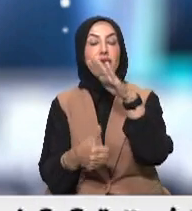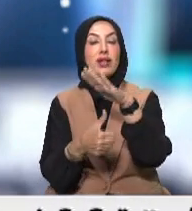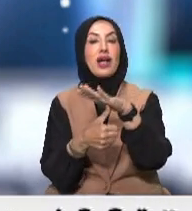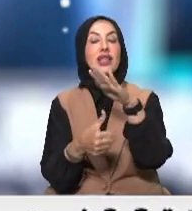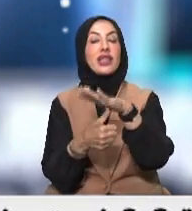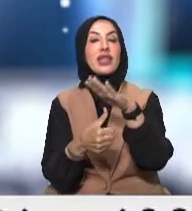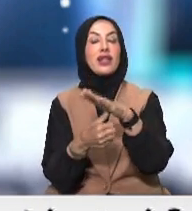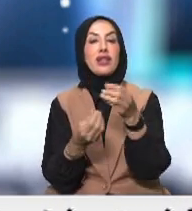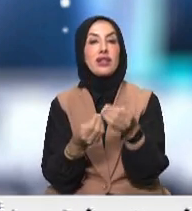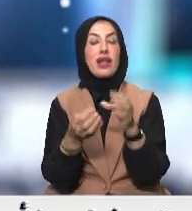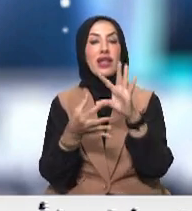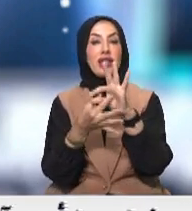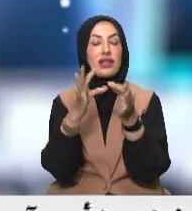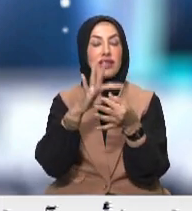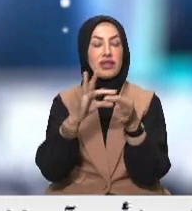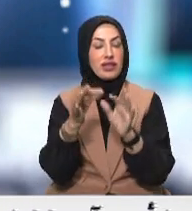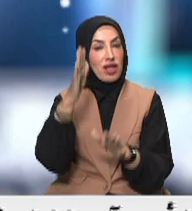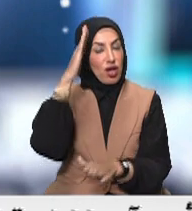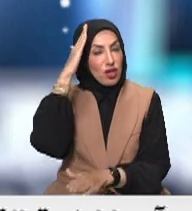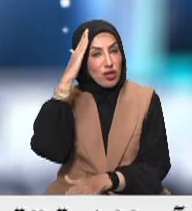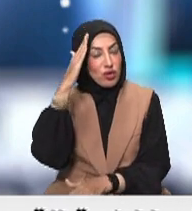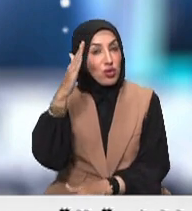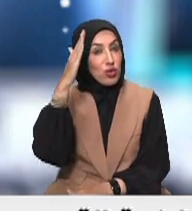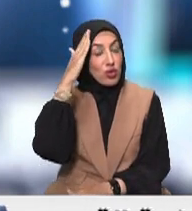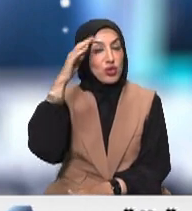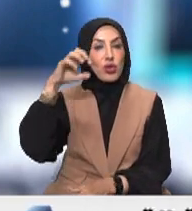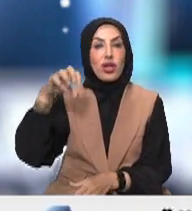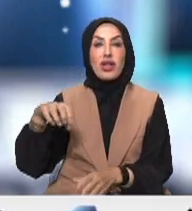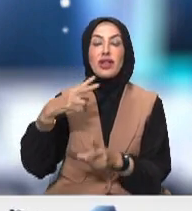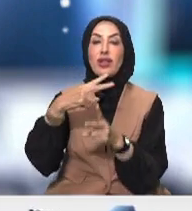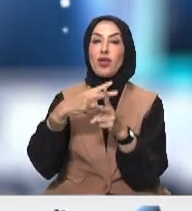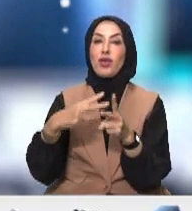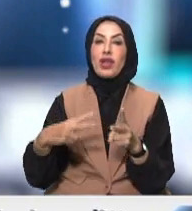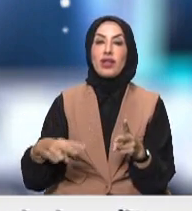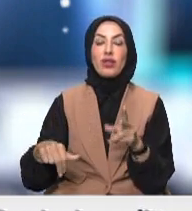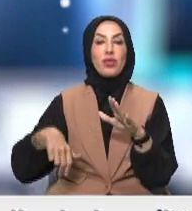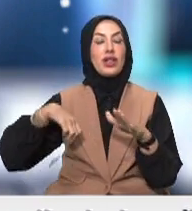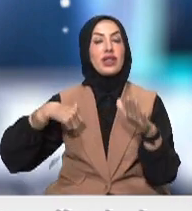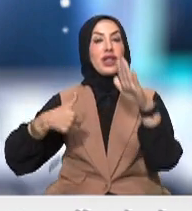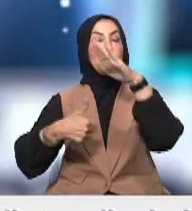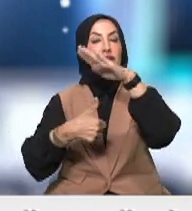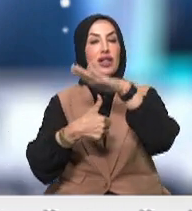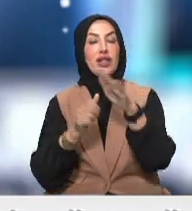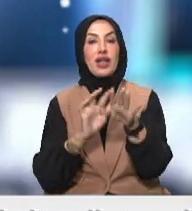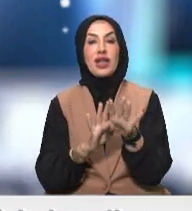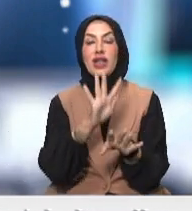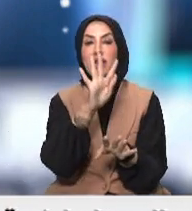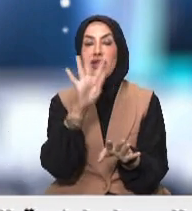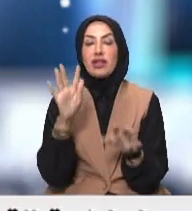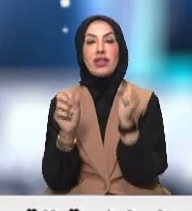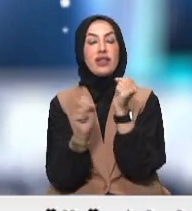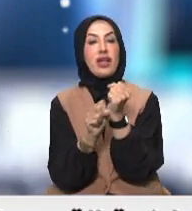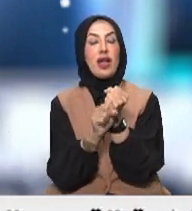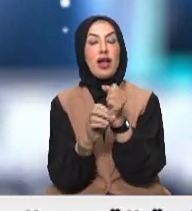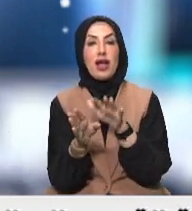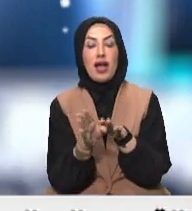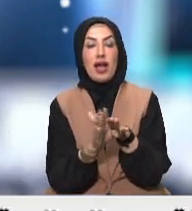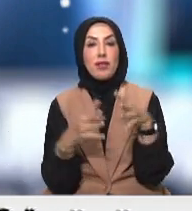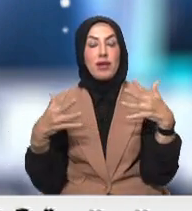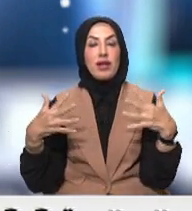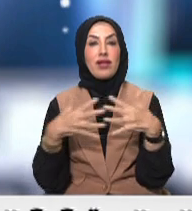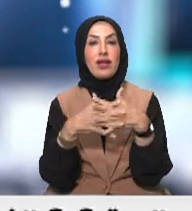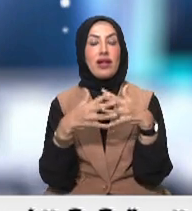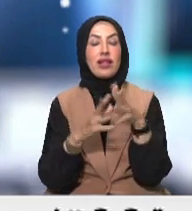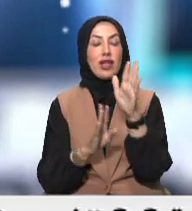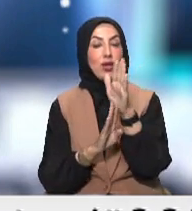العامه عن بالغ شكره وتقديره لدوله الكويت قياده وشعبا على اسهاماتها البارزه ودعمها